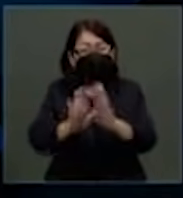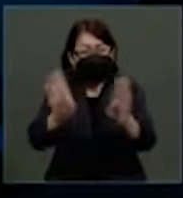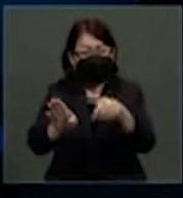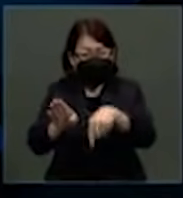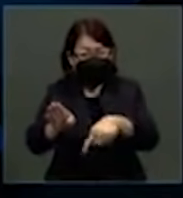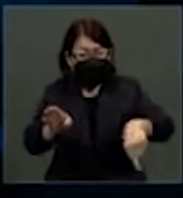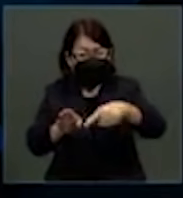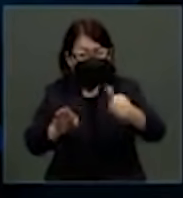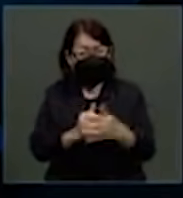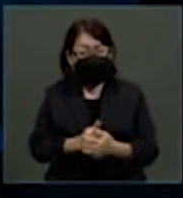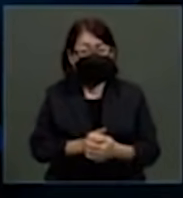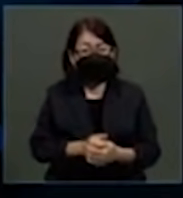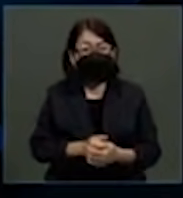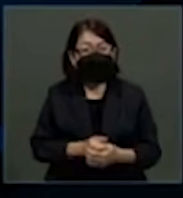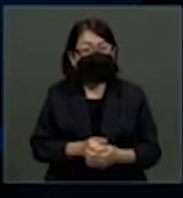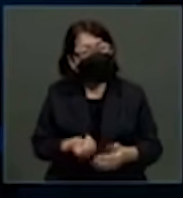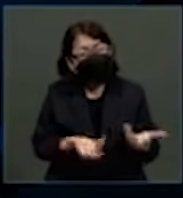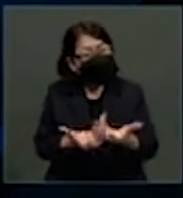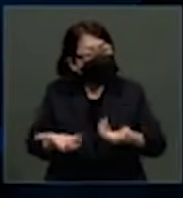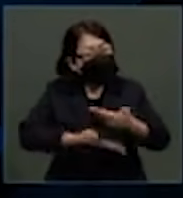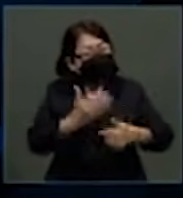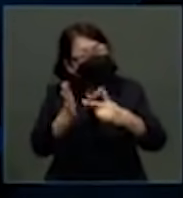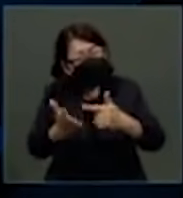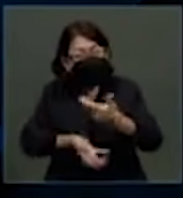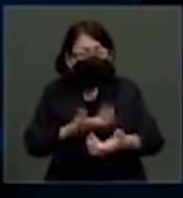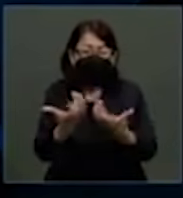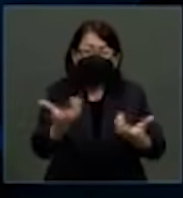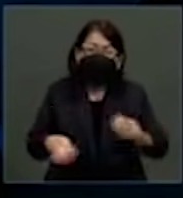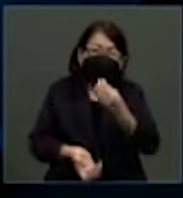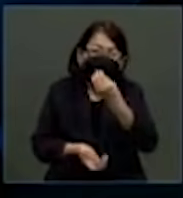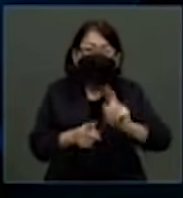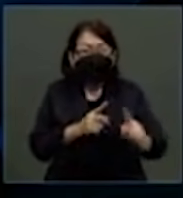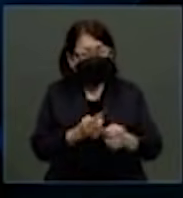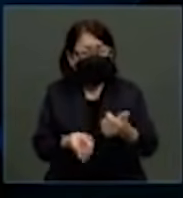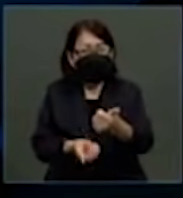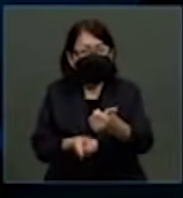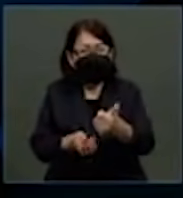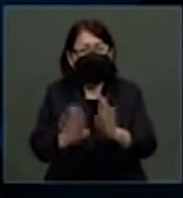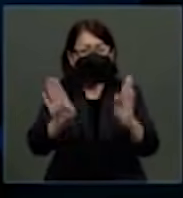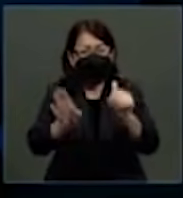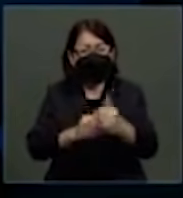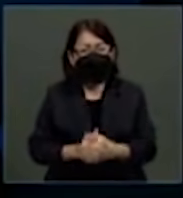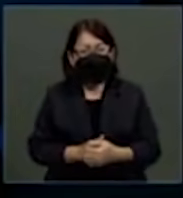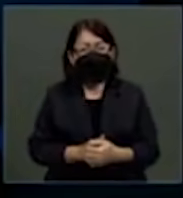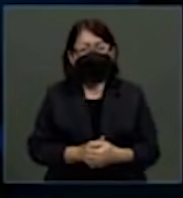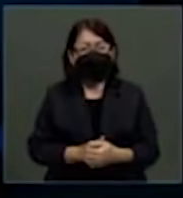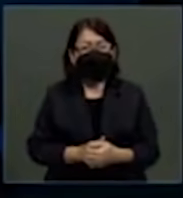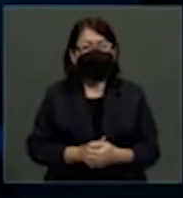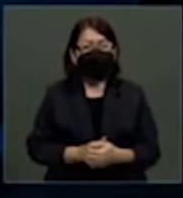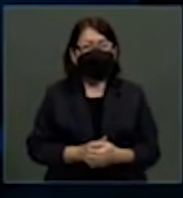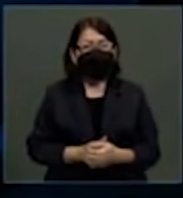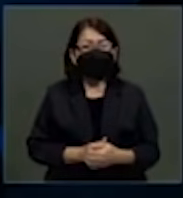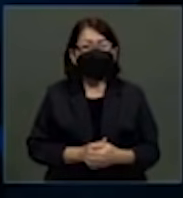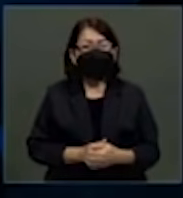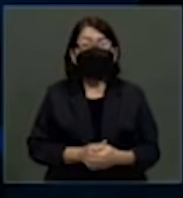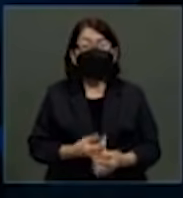างนะครับเพราะฉะนั้นดีพาร์ทเมนต์สโตร์ที่เกี่ยวข้องกับในห้างเนี่ยก็จะเปิดเฉพาะส่วนนี้ฮะพูดง่ายๆคือซูเปอร์มาร์เก็ตอะไรทั้งหลายที่ขาย